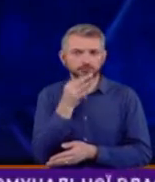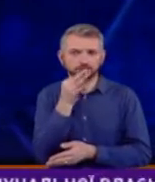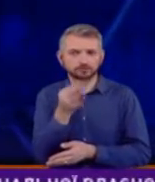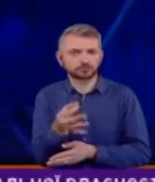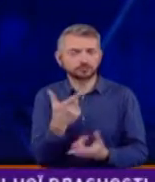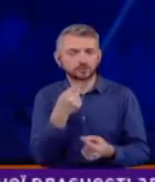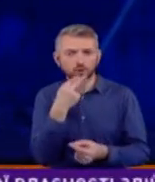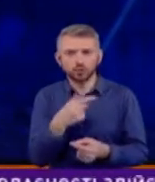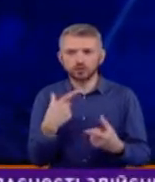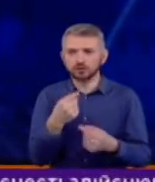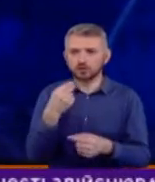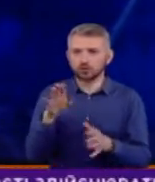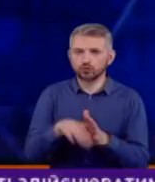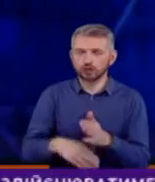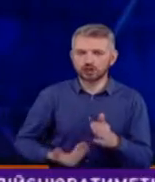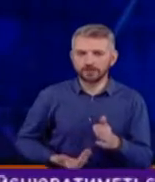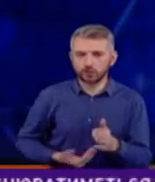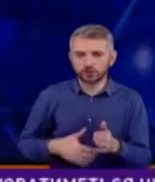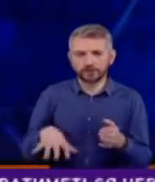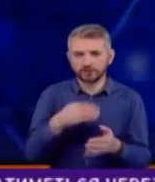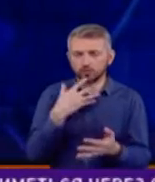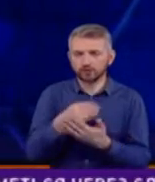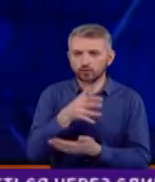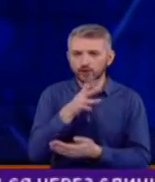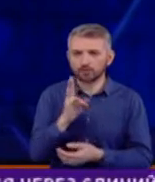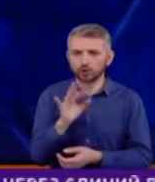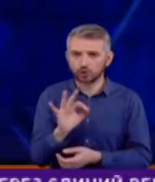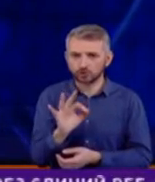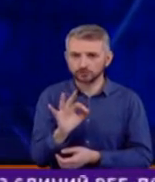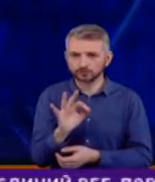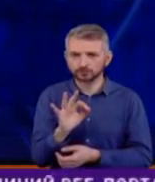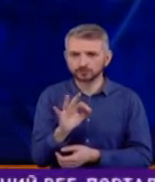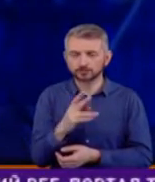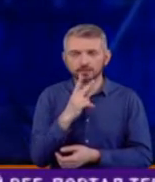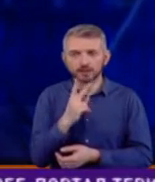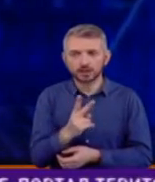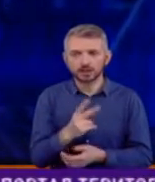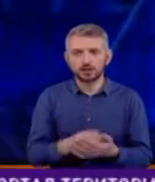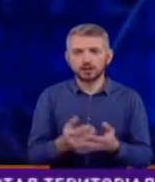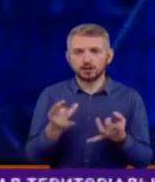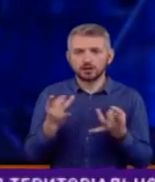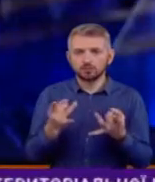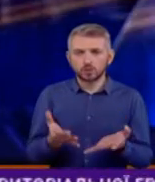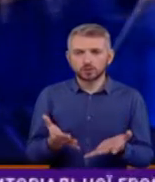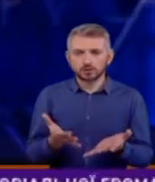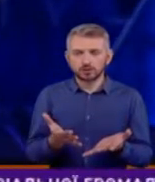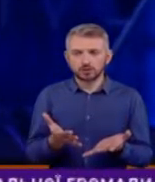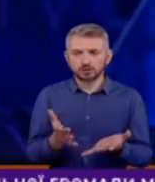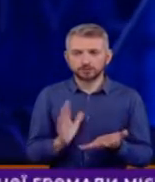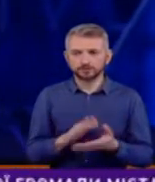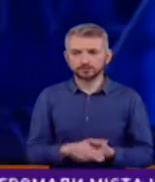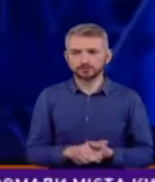где лучше, где хуже живется, всему свое время, но смотрите, просто в